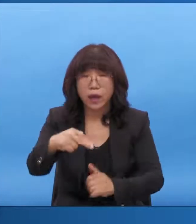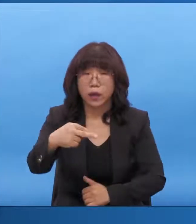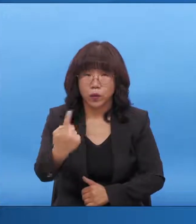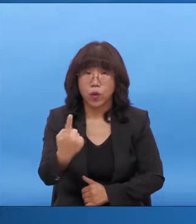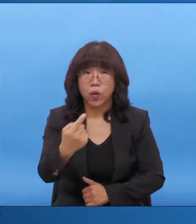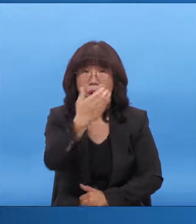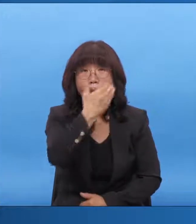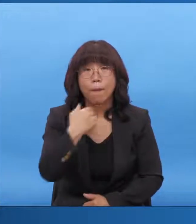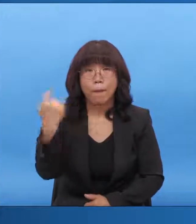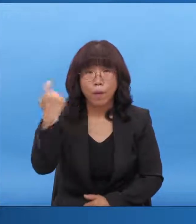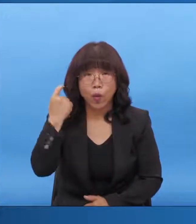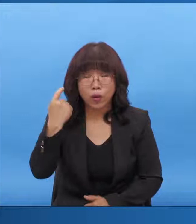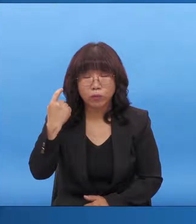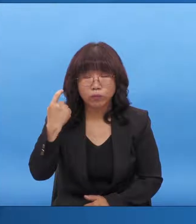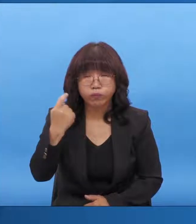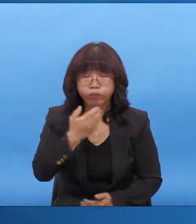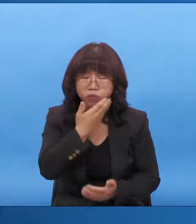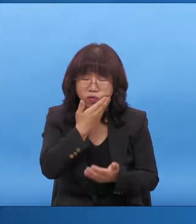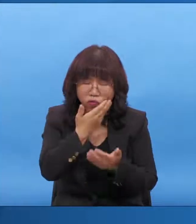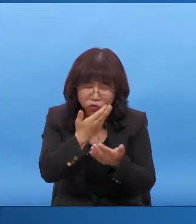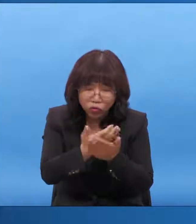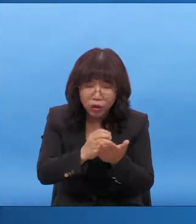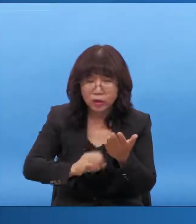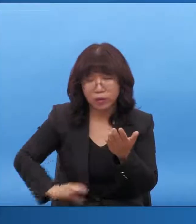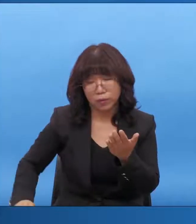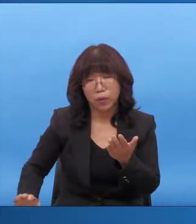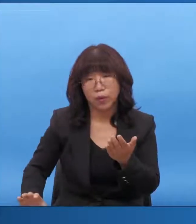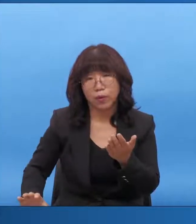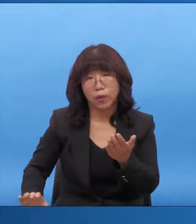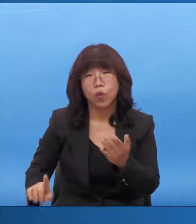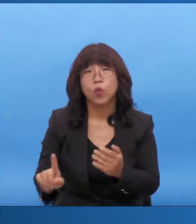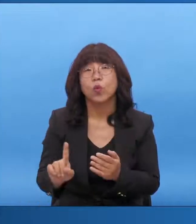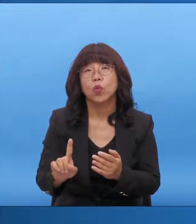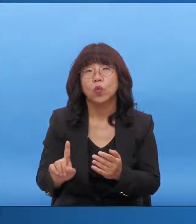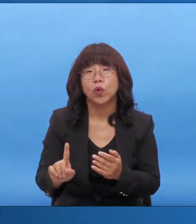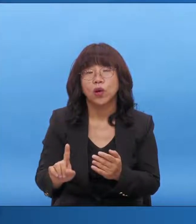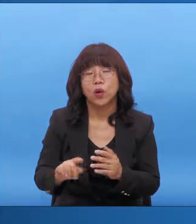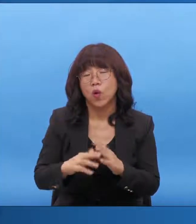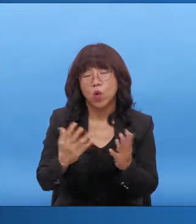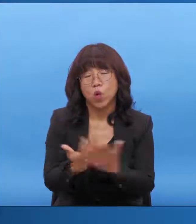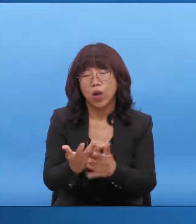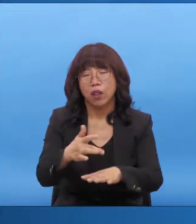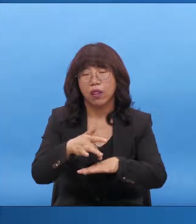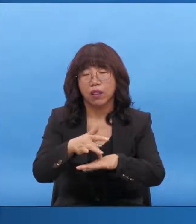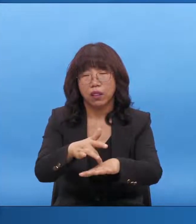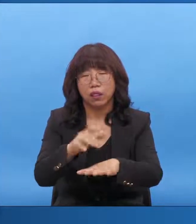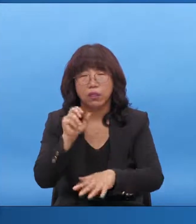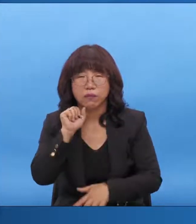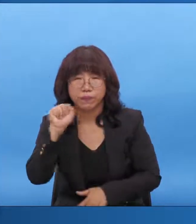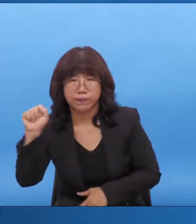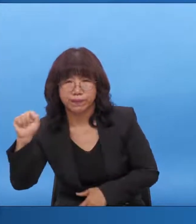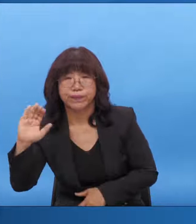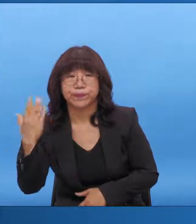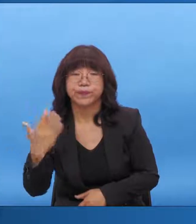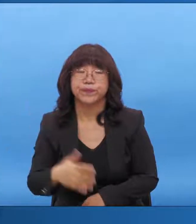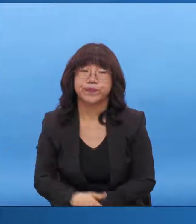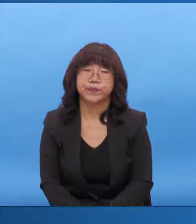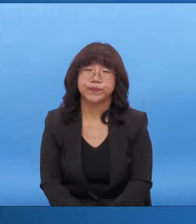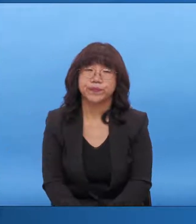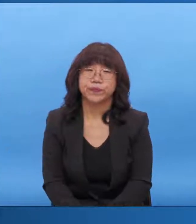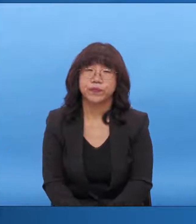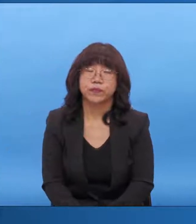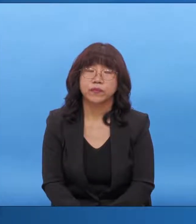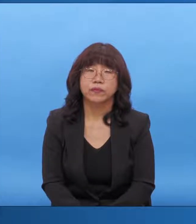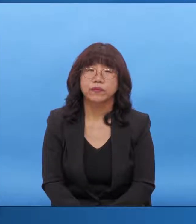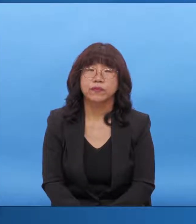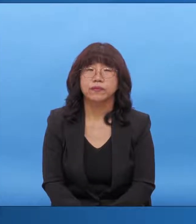내가 복음에 대한 중요한 걸 모르면 나도 모르는 사이에 이렇게 돼요. No matter how well you do, no matter how well you do business, if you do not know the gospel, this